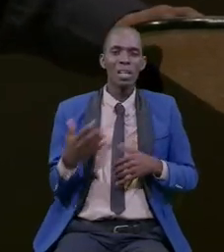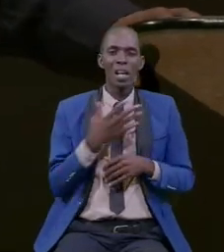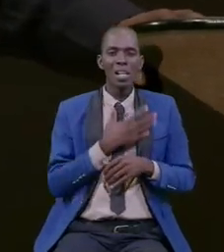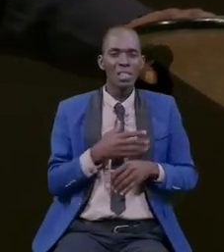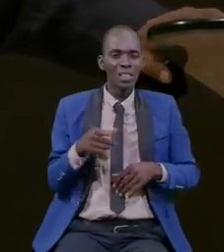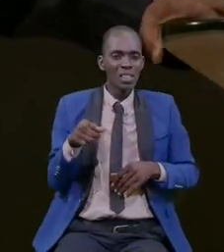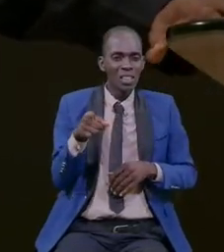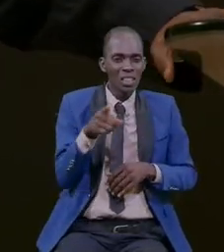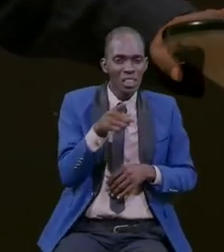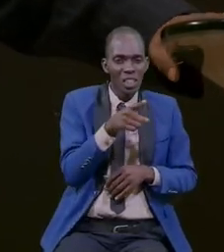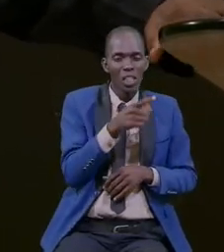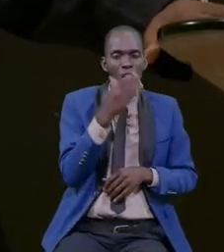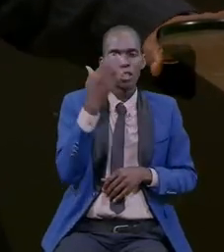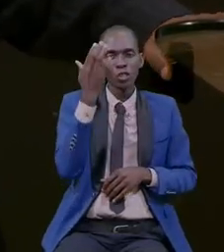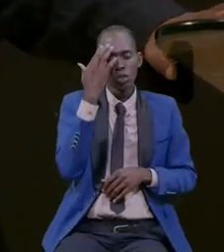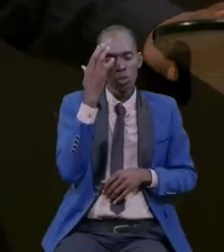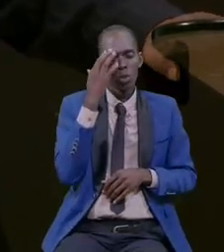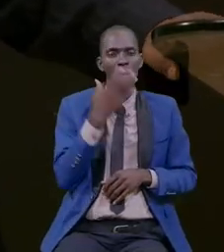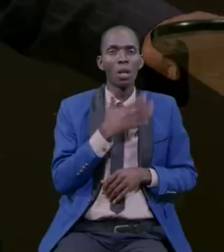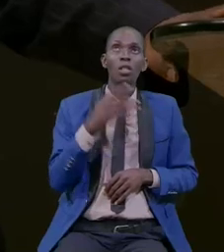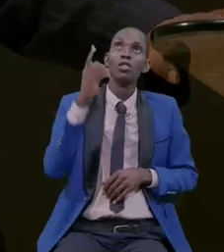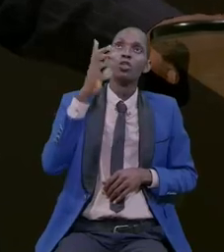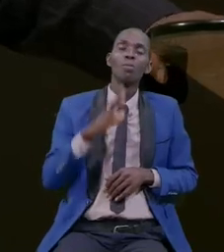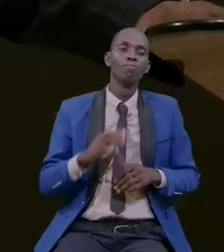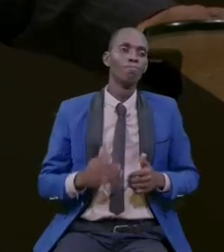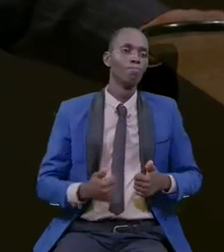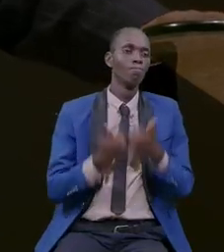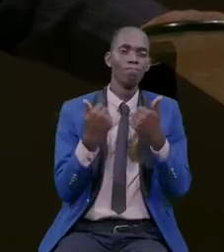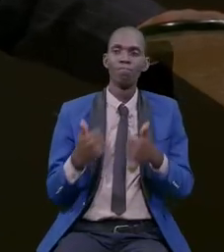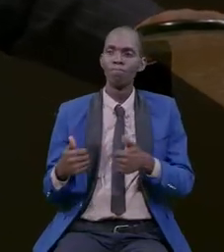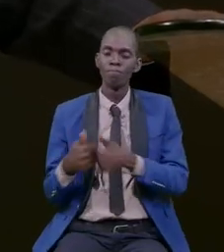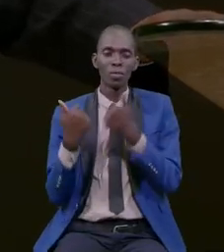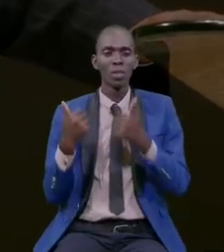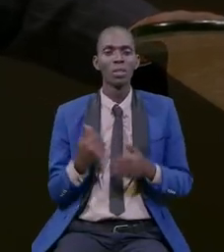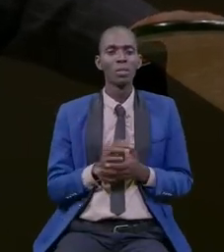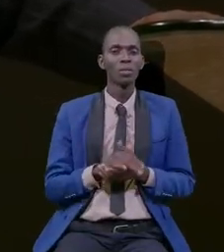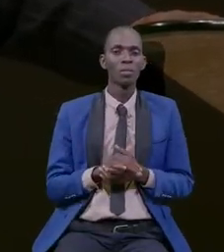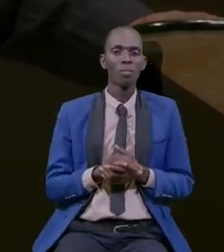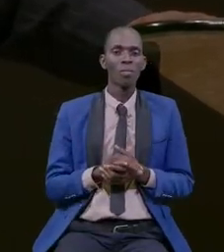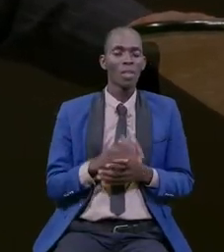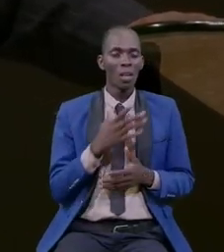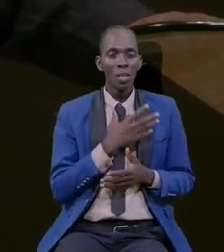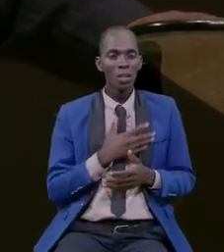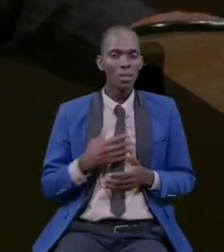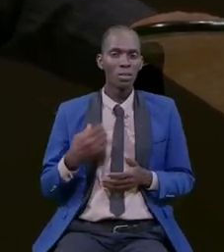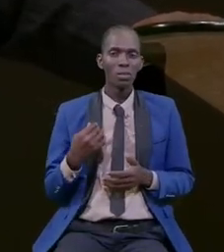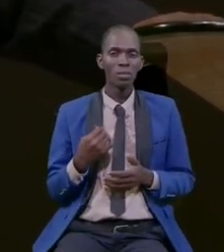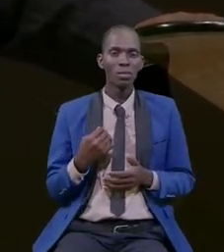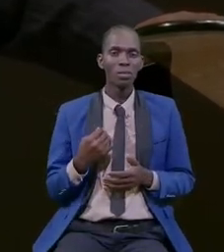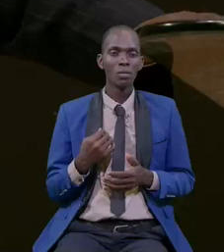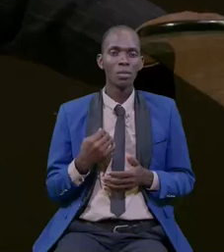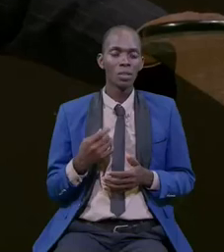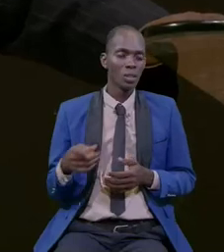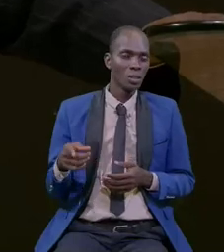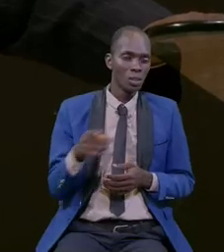qu'il savent que Dieu les défie ils ne se repentent pas ils font comme Adam ils